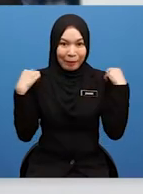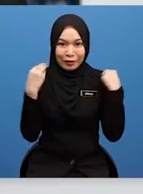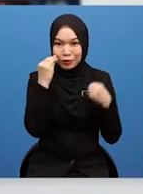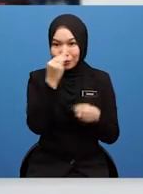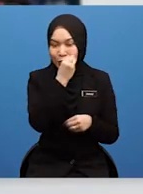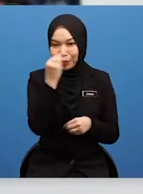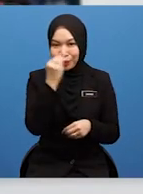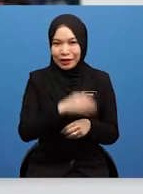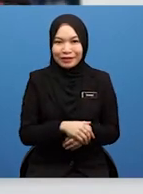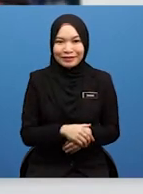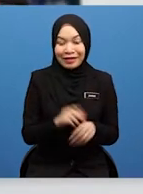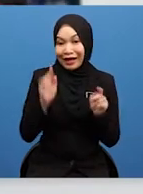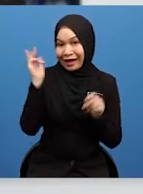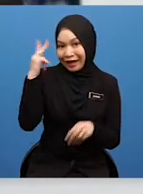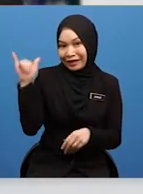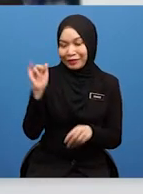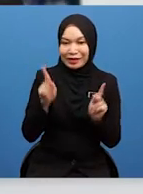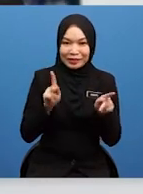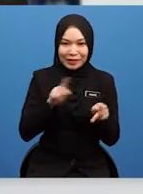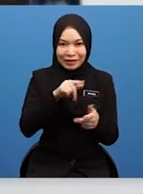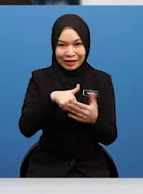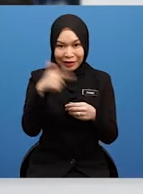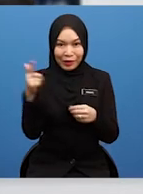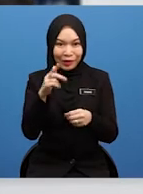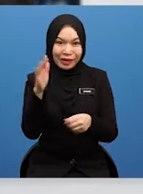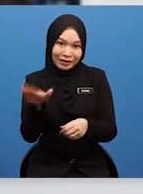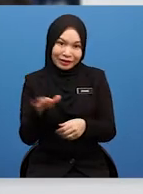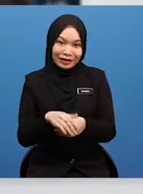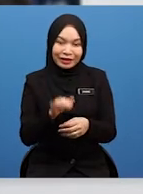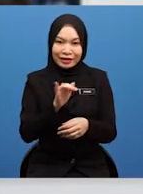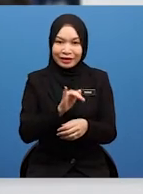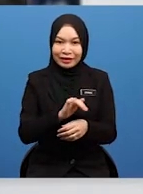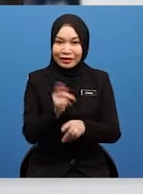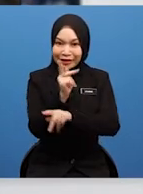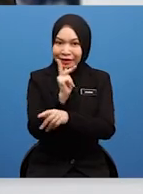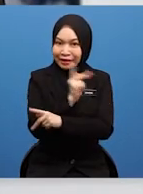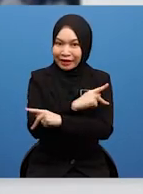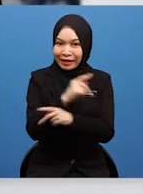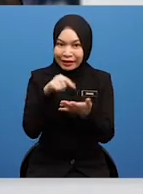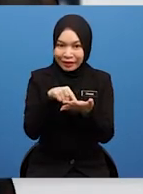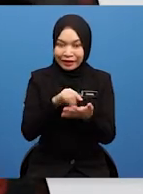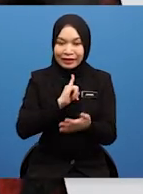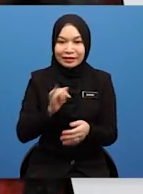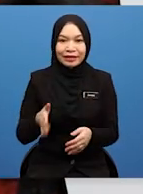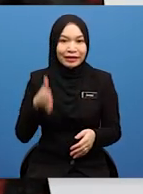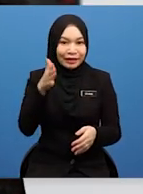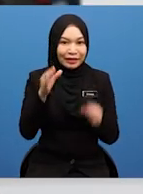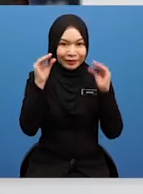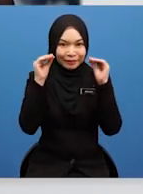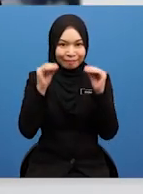di luar Sanya episode kali ini kita akan mengupas lebih lanjut tentang Project kajian kecukupan spion